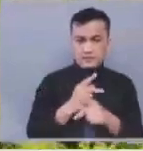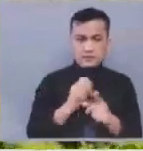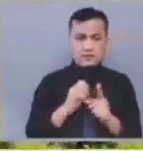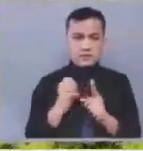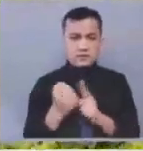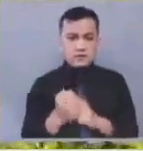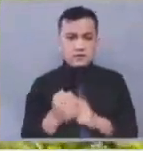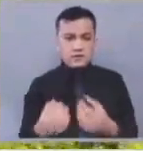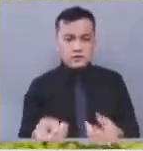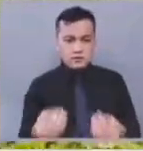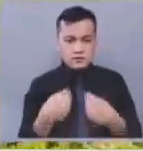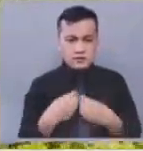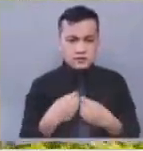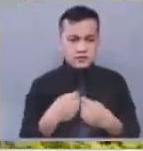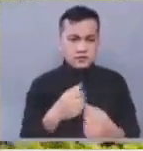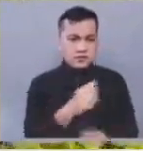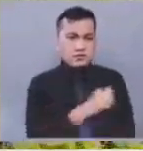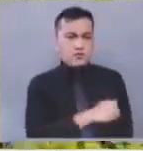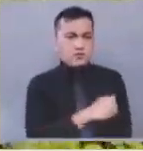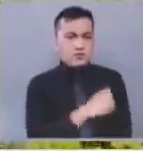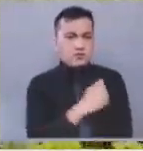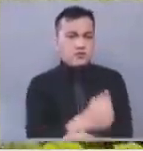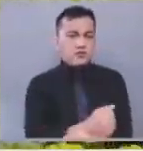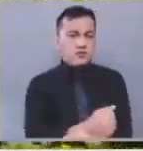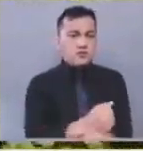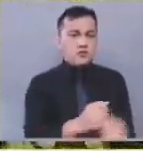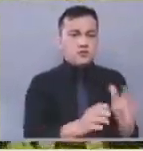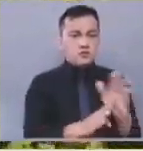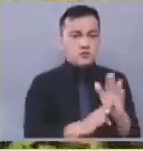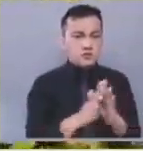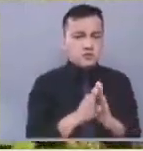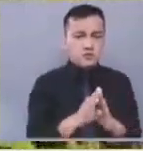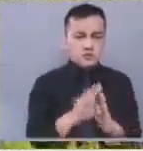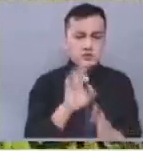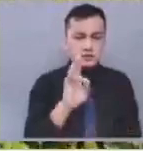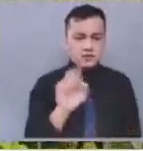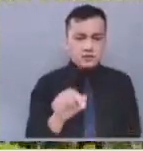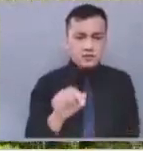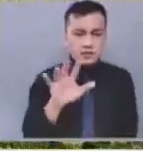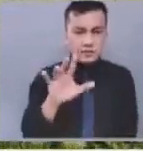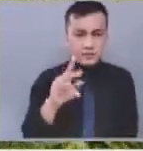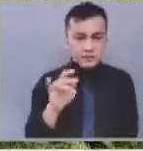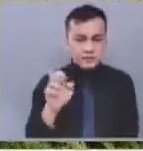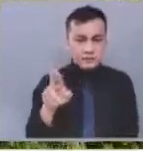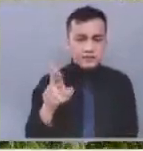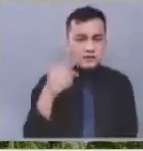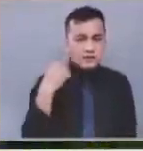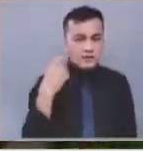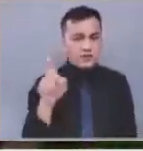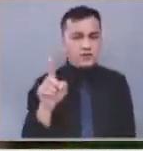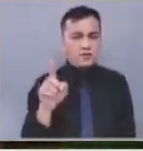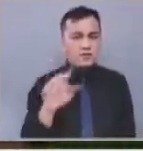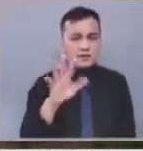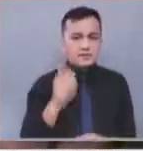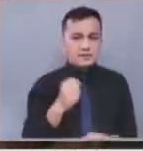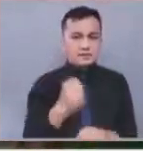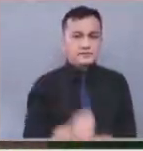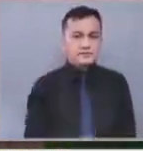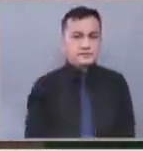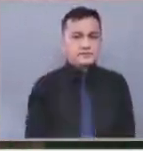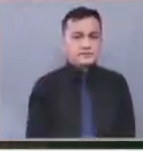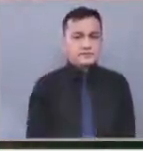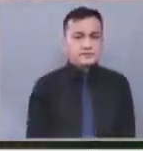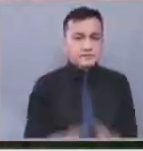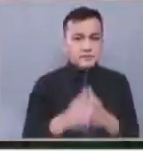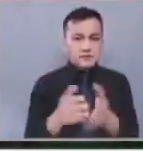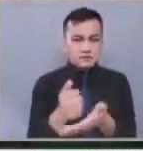ng authority na i-develop itong 7.5 hectares for 5 years. Malaki ang naitutulong ng pagtatanim, lalo